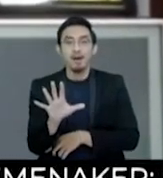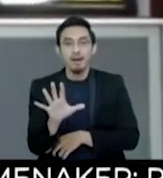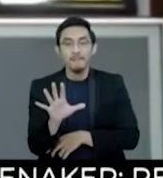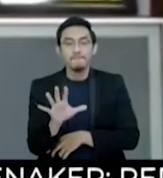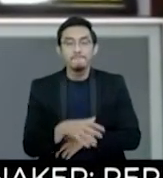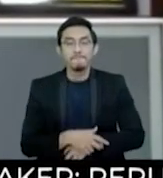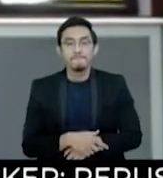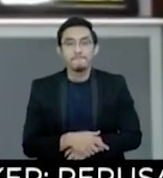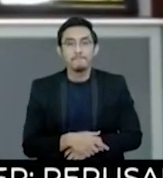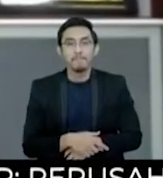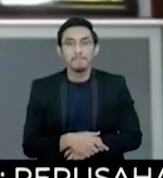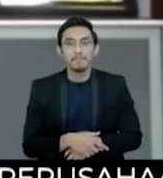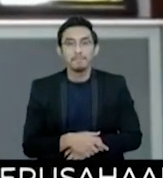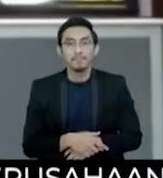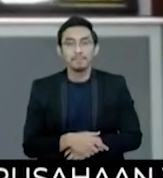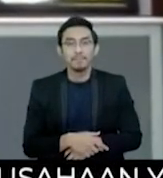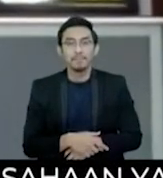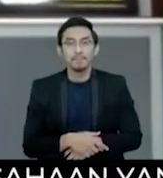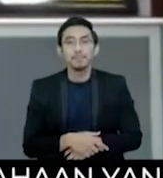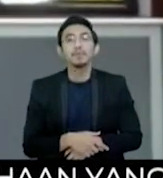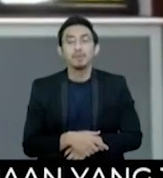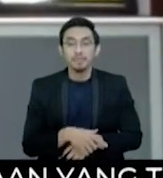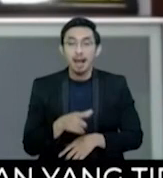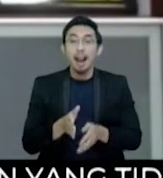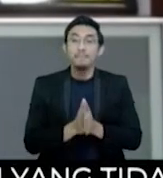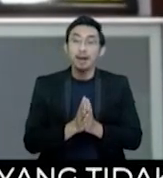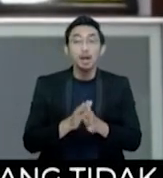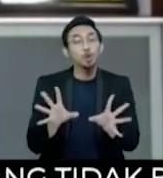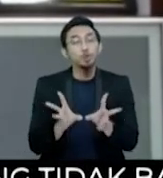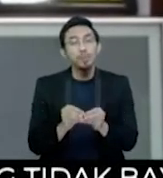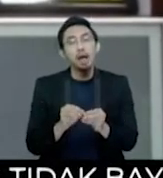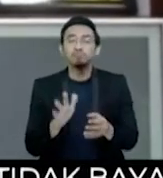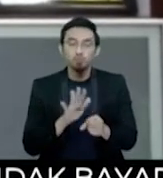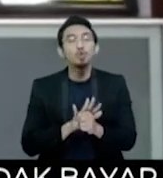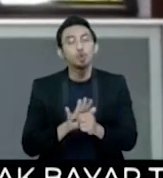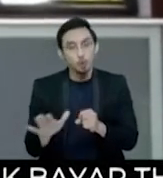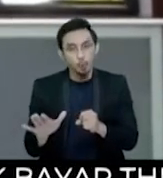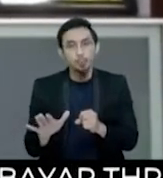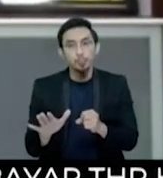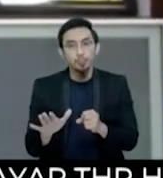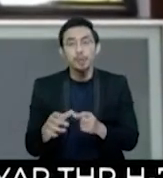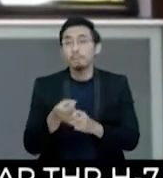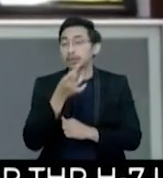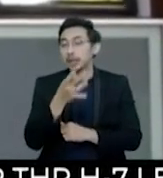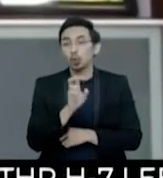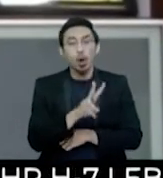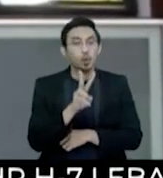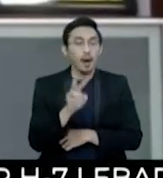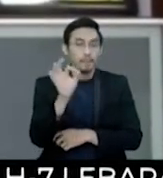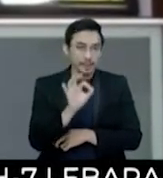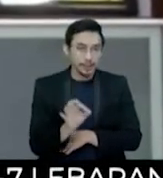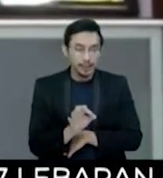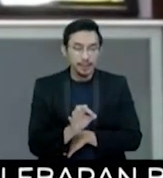di masa angkutan lebaran masih cukup banyak tersedia atau baru dipesan masyarakat sekitar 22% dari total